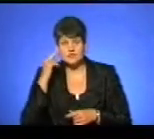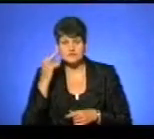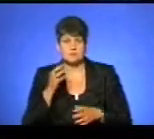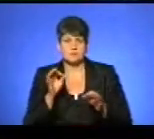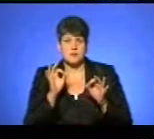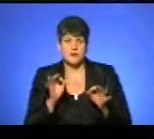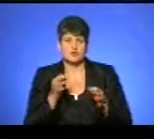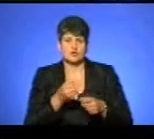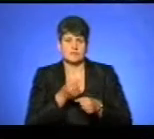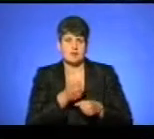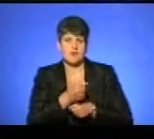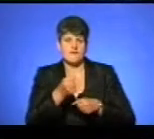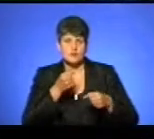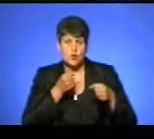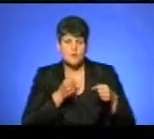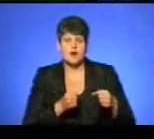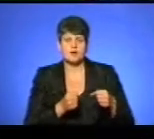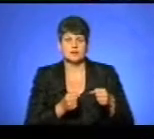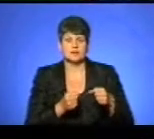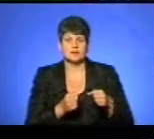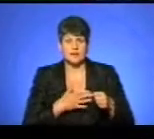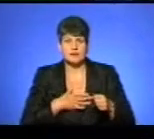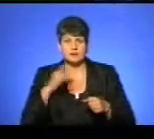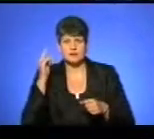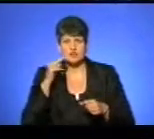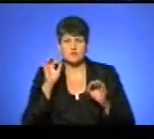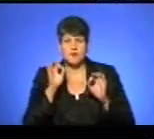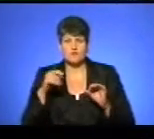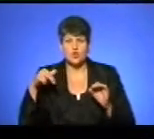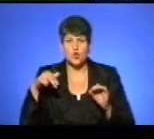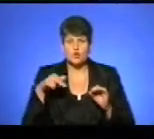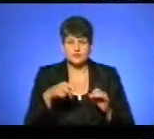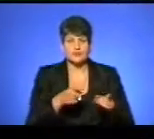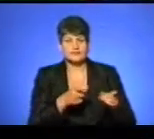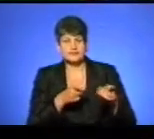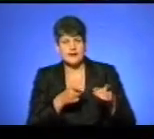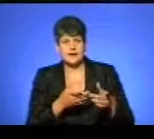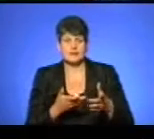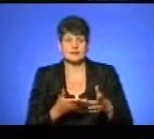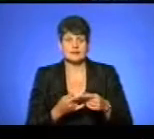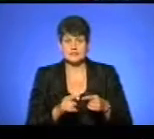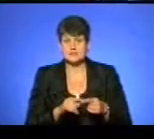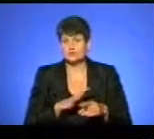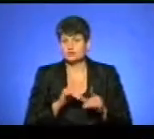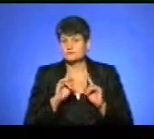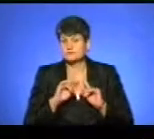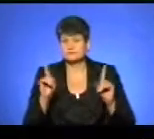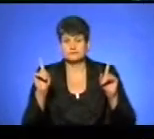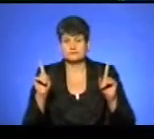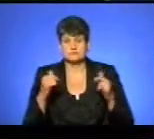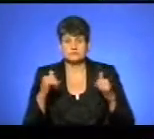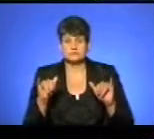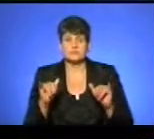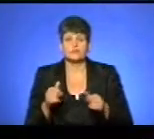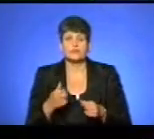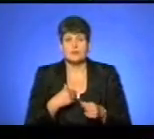правильно автомат, тактику. Нас навчили правильно ходити, стріляти. Це було неймовірно. На мою думку, для